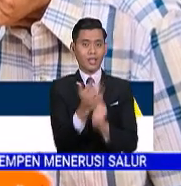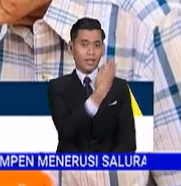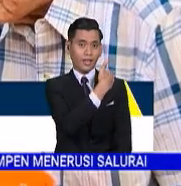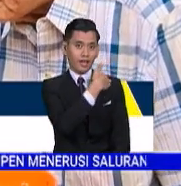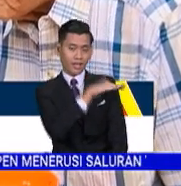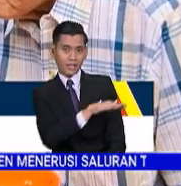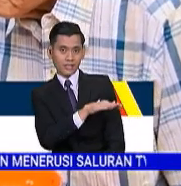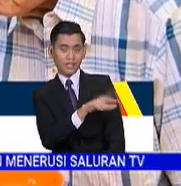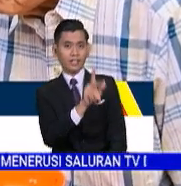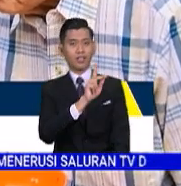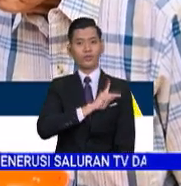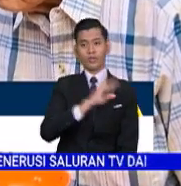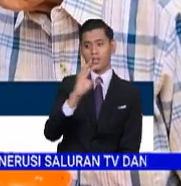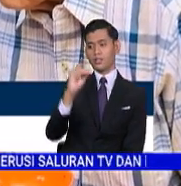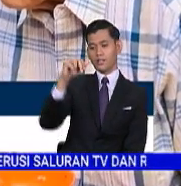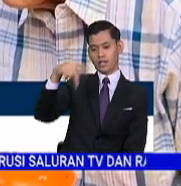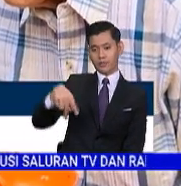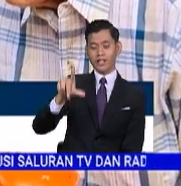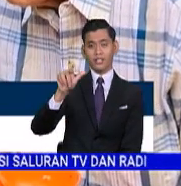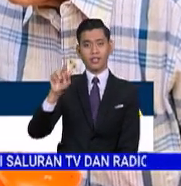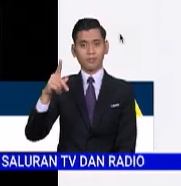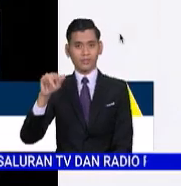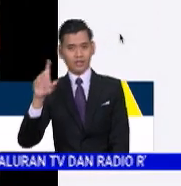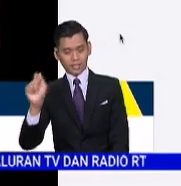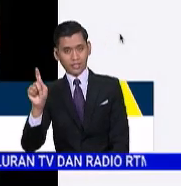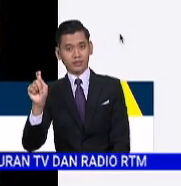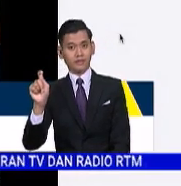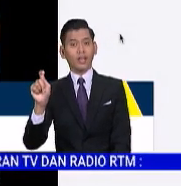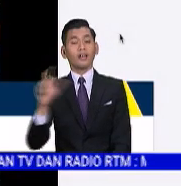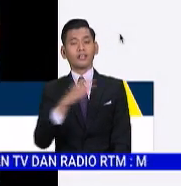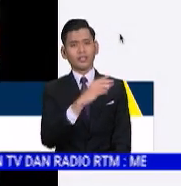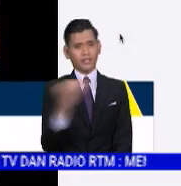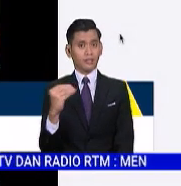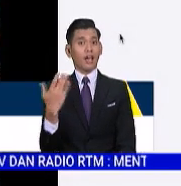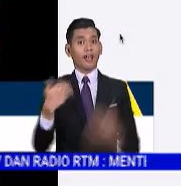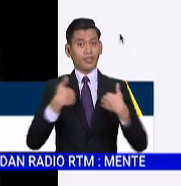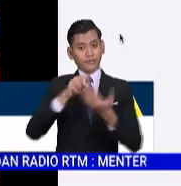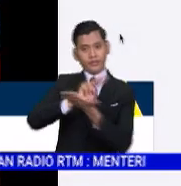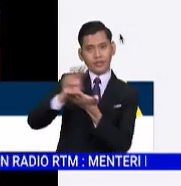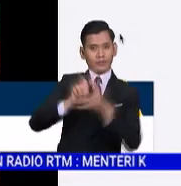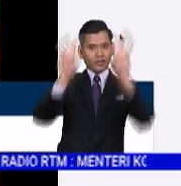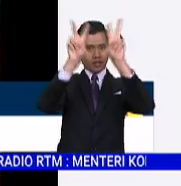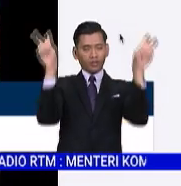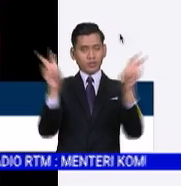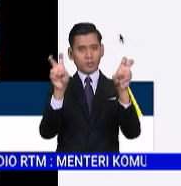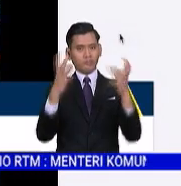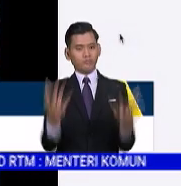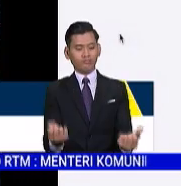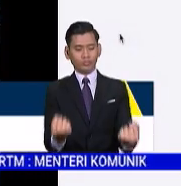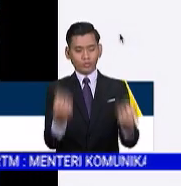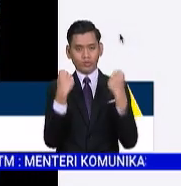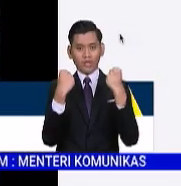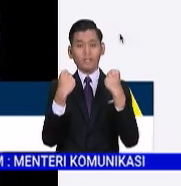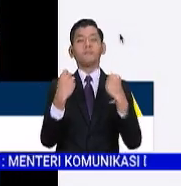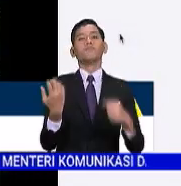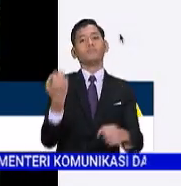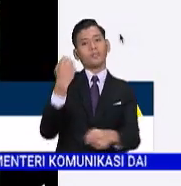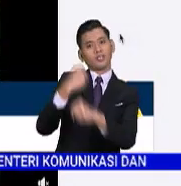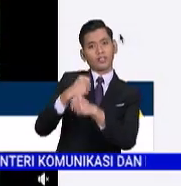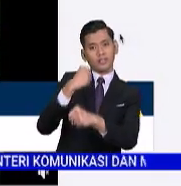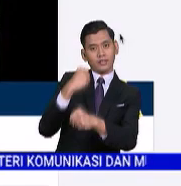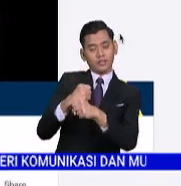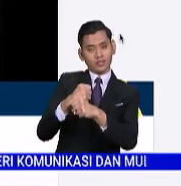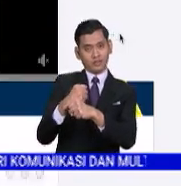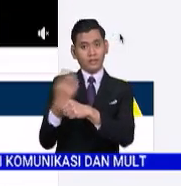Kisiang di Pasar Pulau Sebang Alor Gajah. Beliau turut memuat naik video bertajuk memperkasakan peniaga tempatan